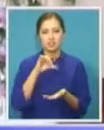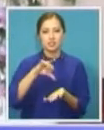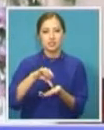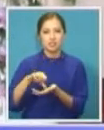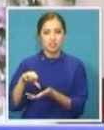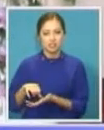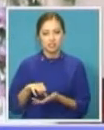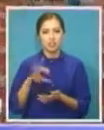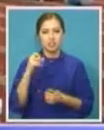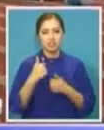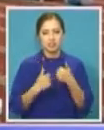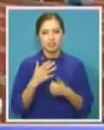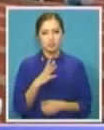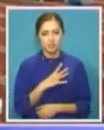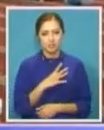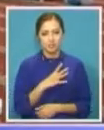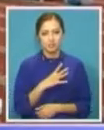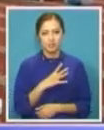дініміздің қадір қасиетін үгіттеу.